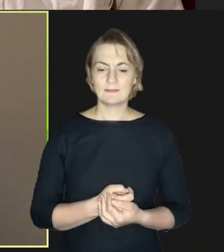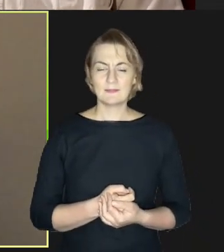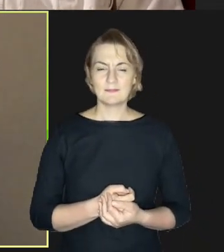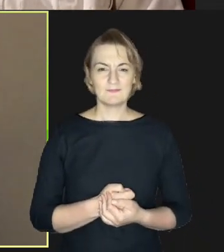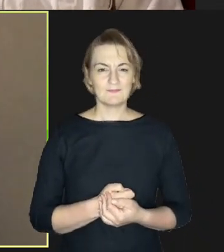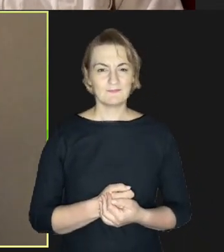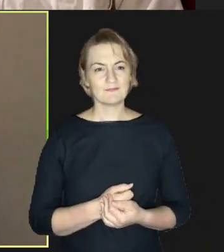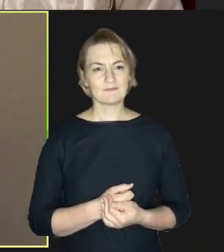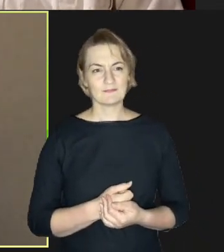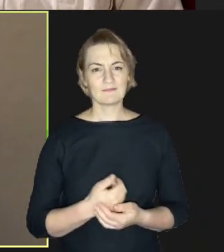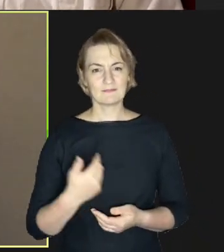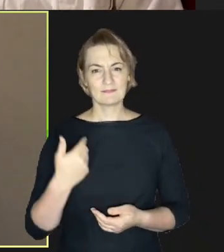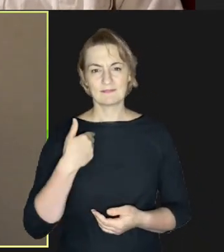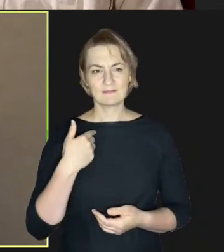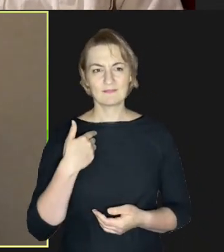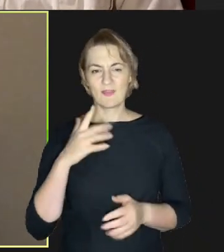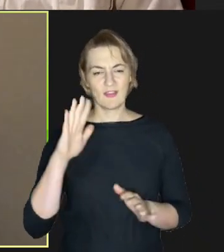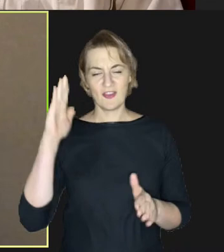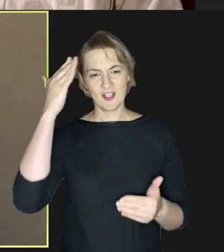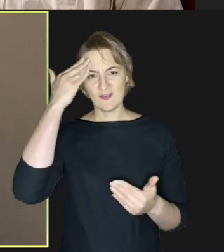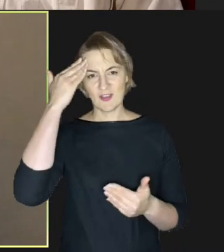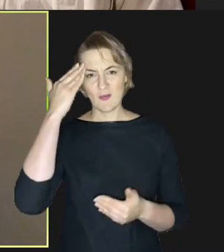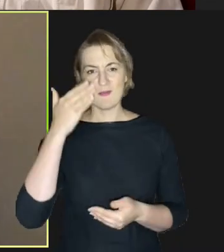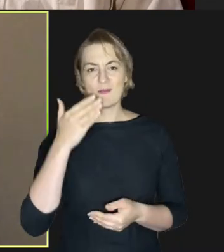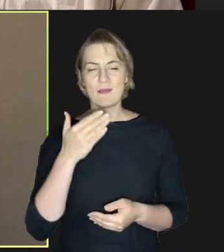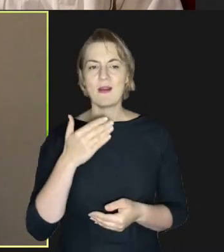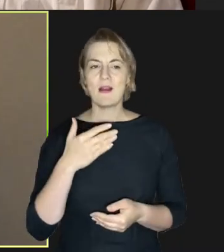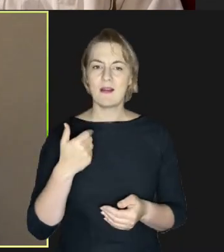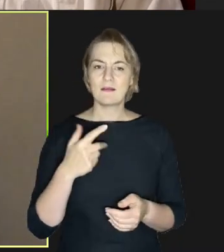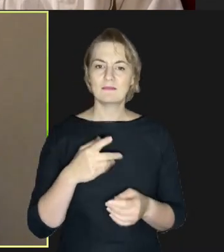nieświadomym siebie mistykiem. Tak?